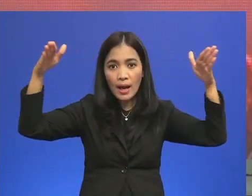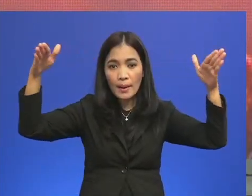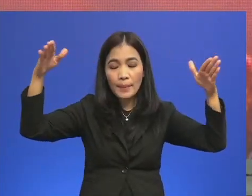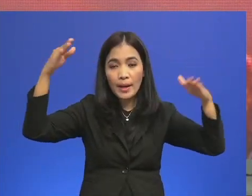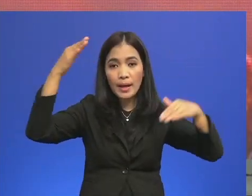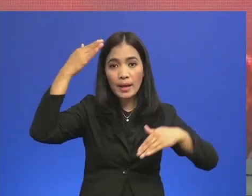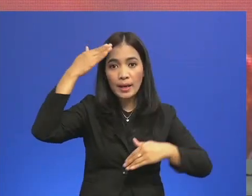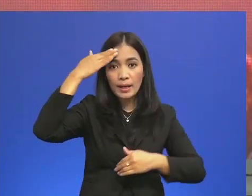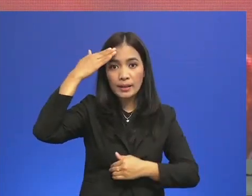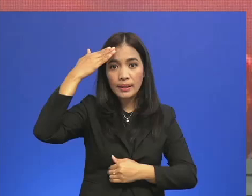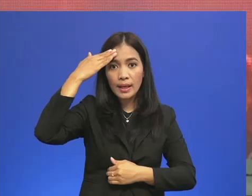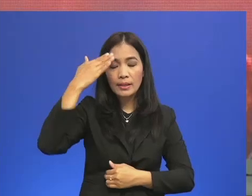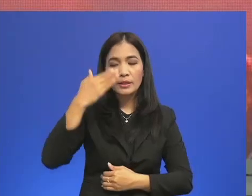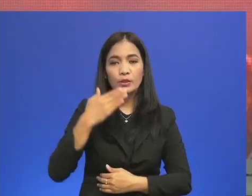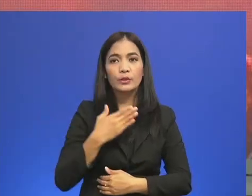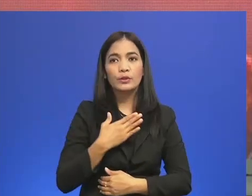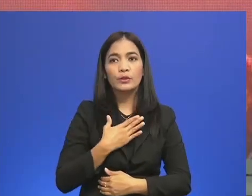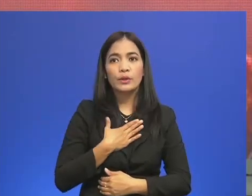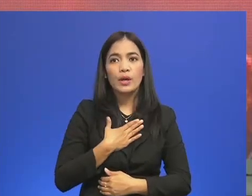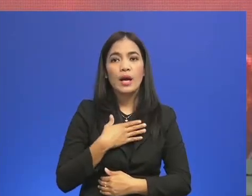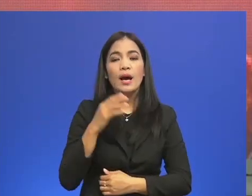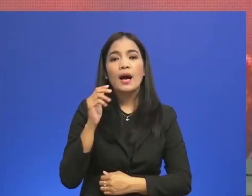bukalah pengertianku